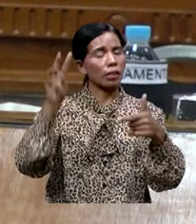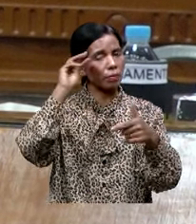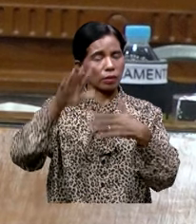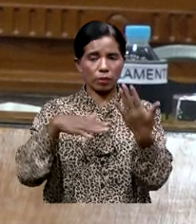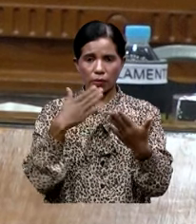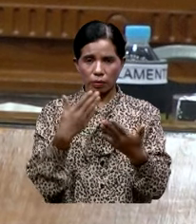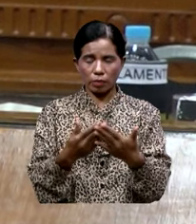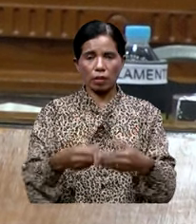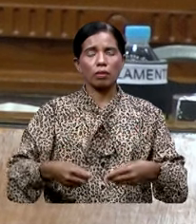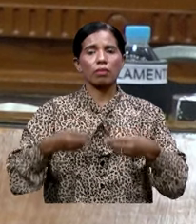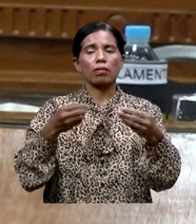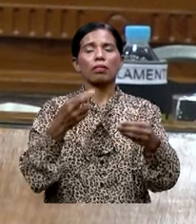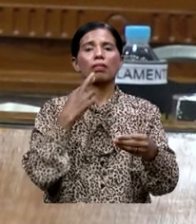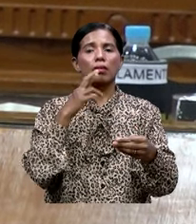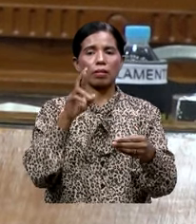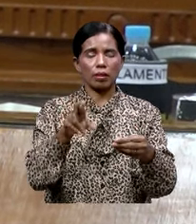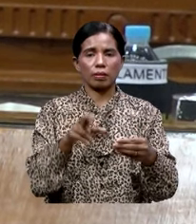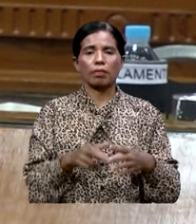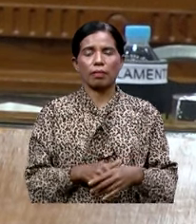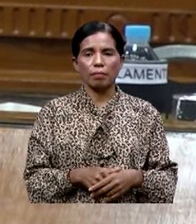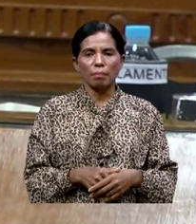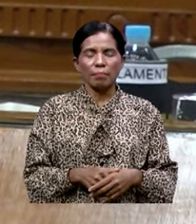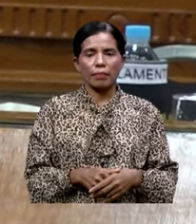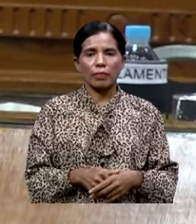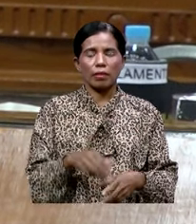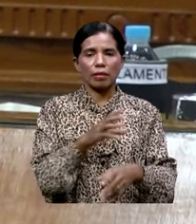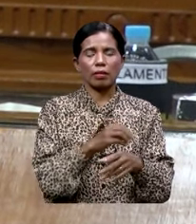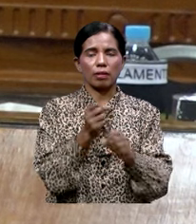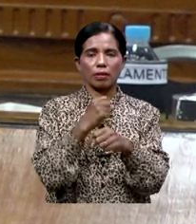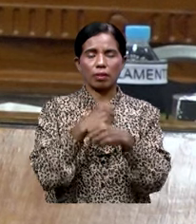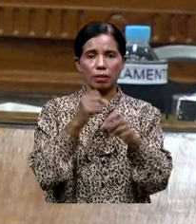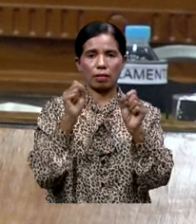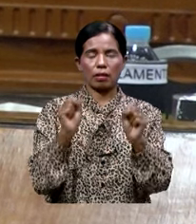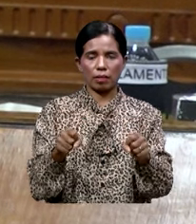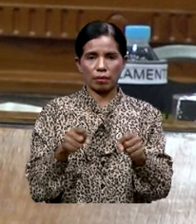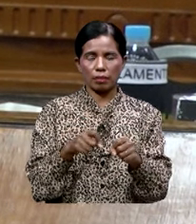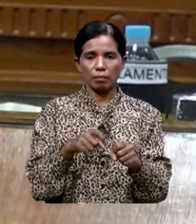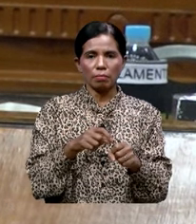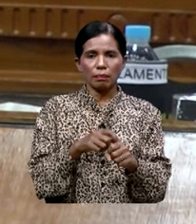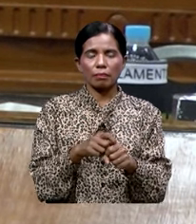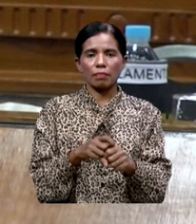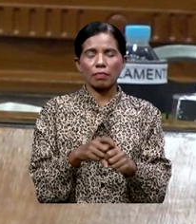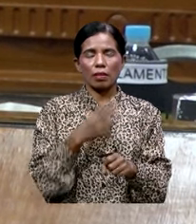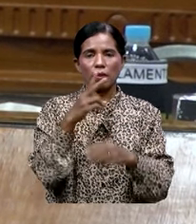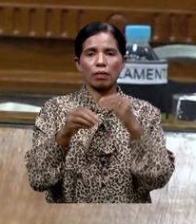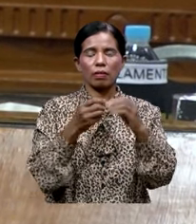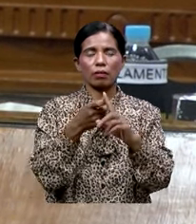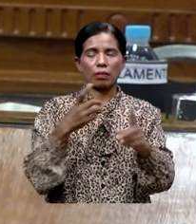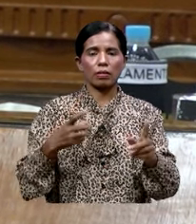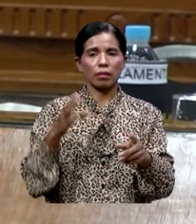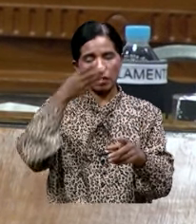for respostas ba medida sir na bawang ketingke halo di akordo ho sugestang ho sinyor jeptar